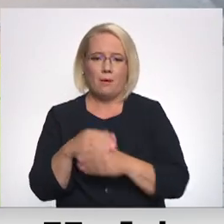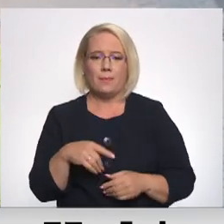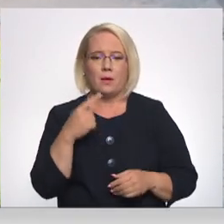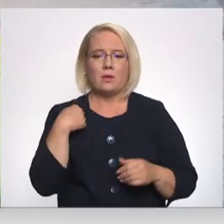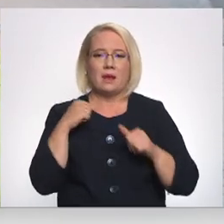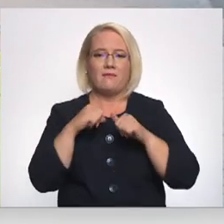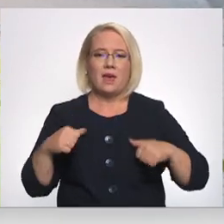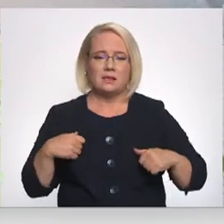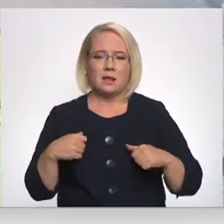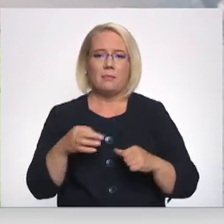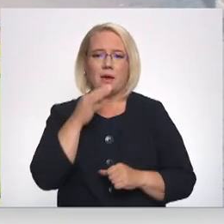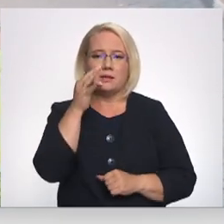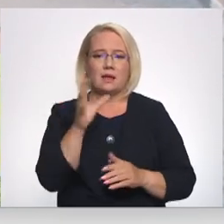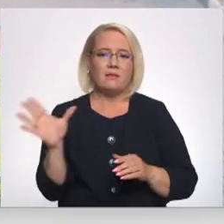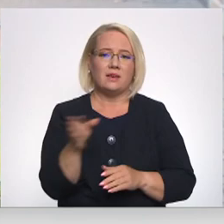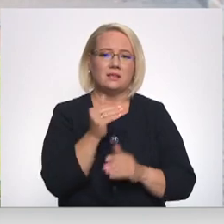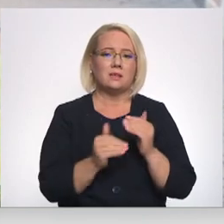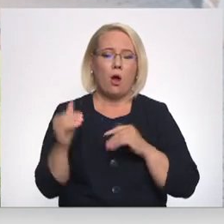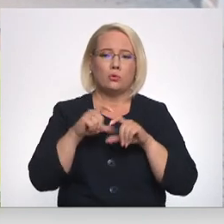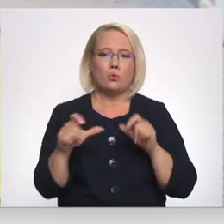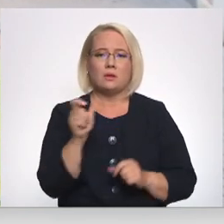līdzjūtību Risabas augstskolas vardā.